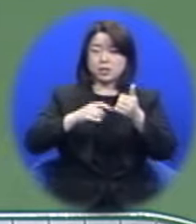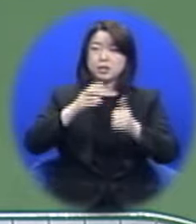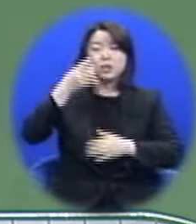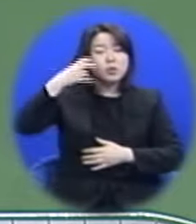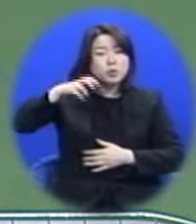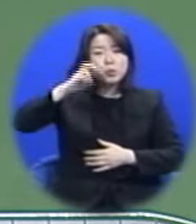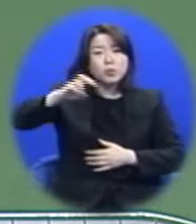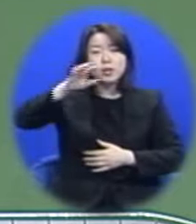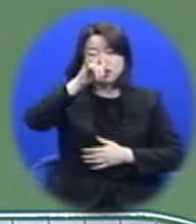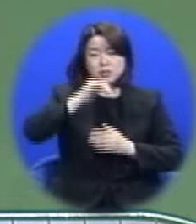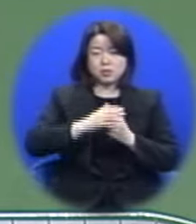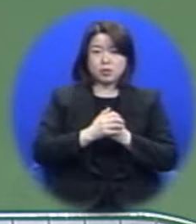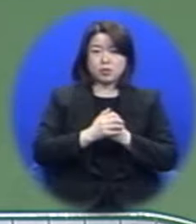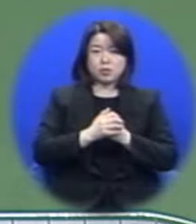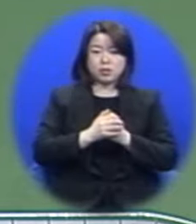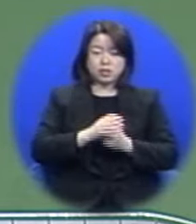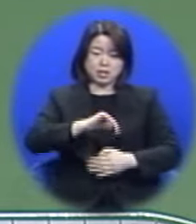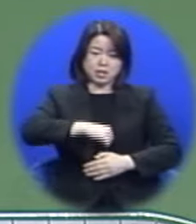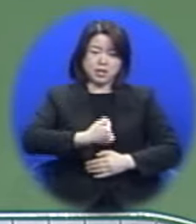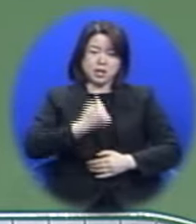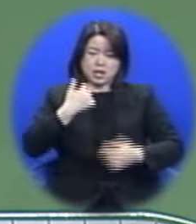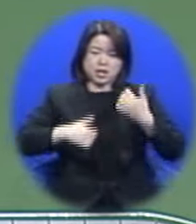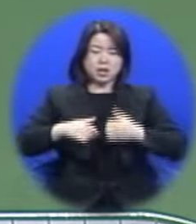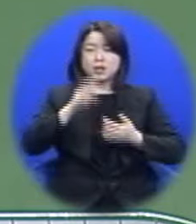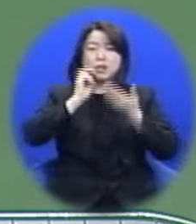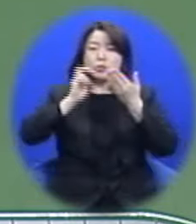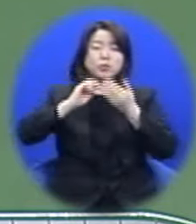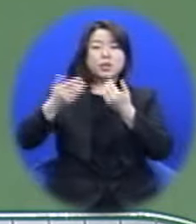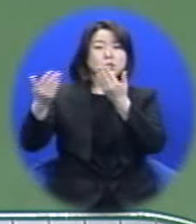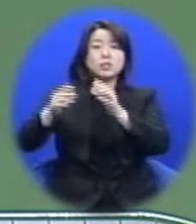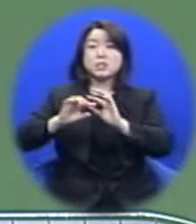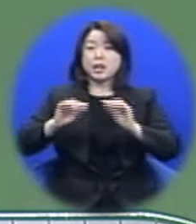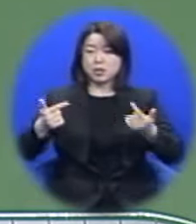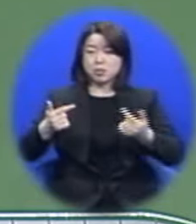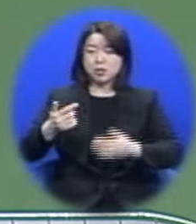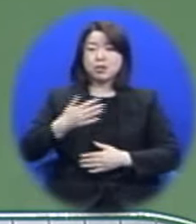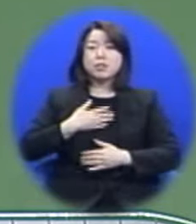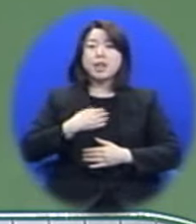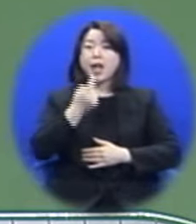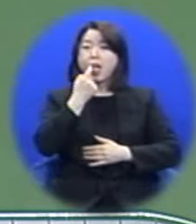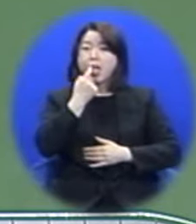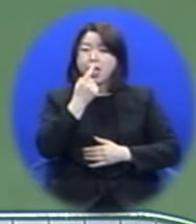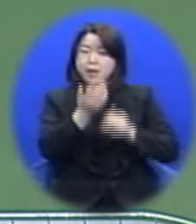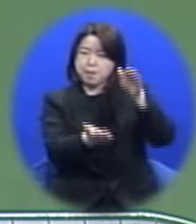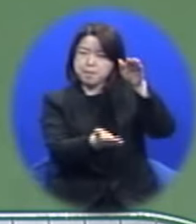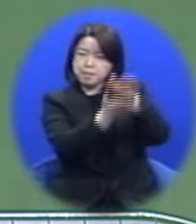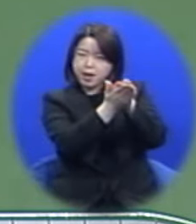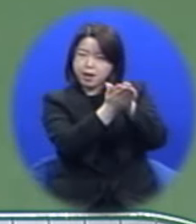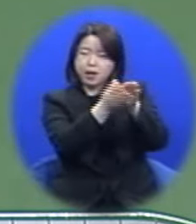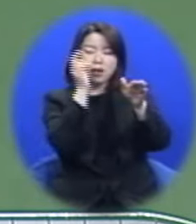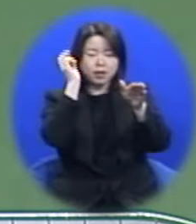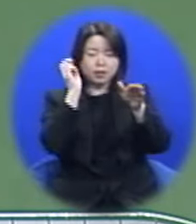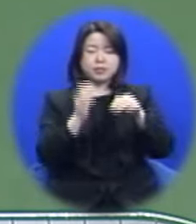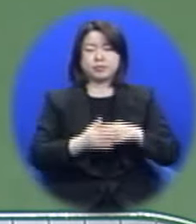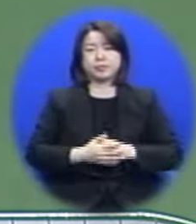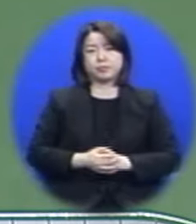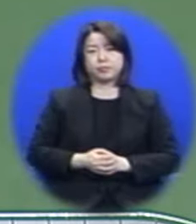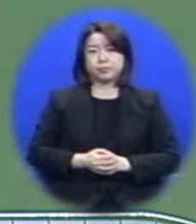만약에 이렇게 즐겁게 노래하지 않으면 내 입술이 내 입 천장에 들러붙을 것이라.